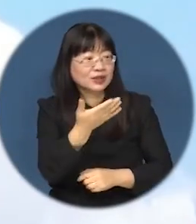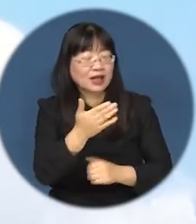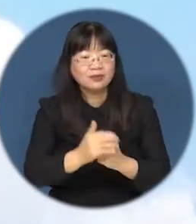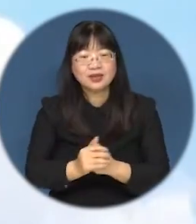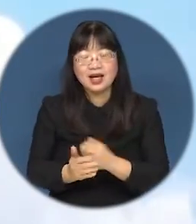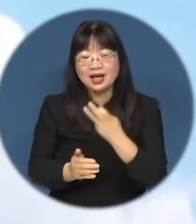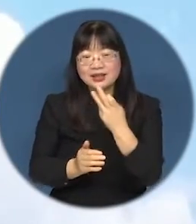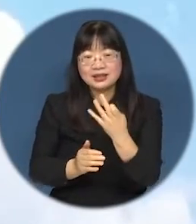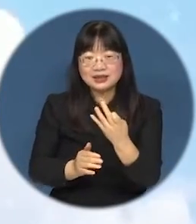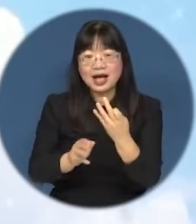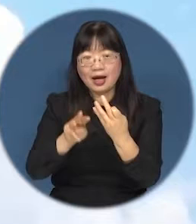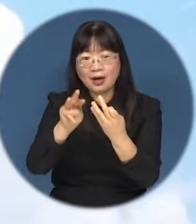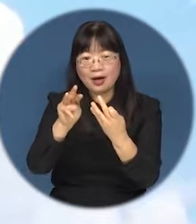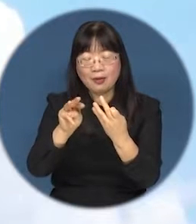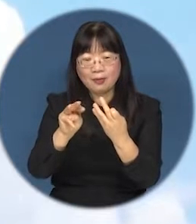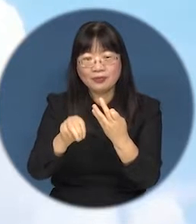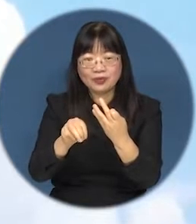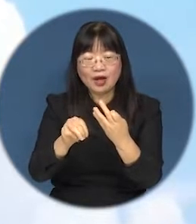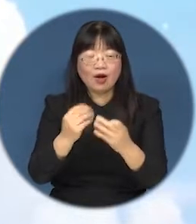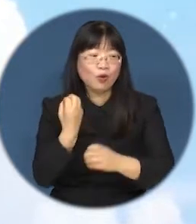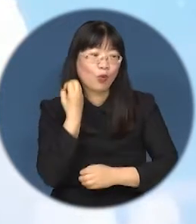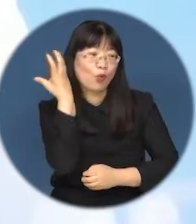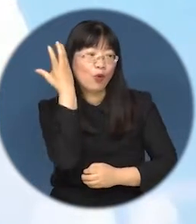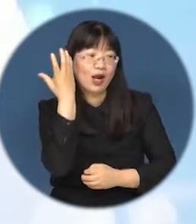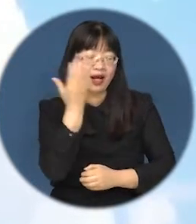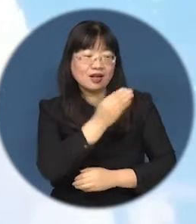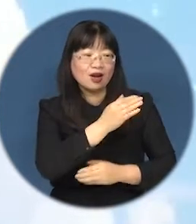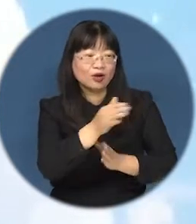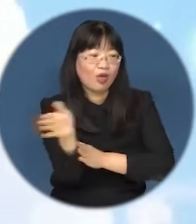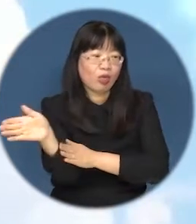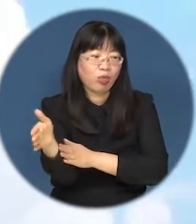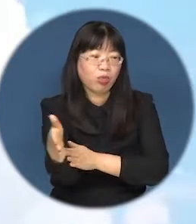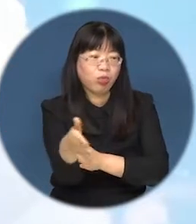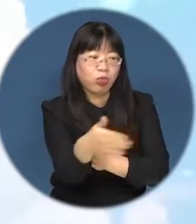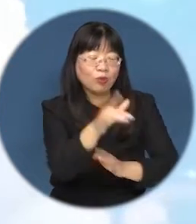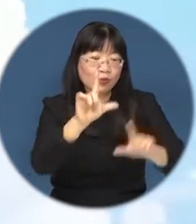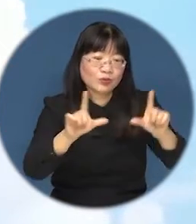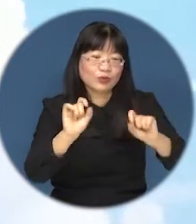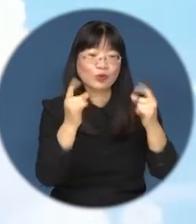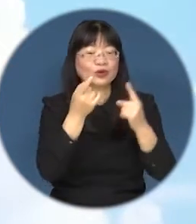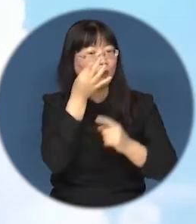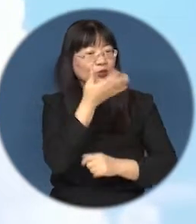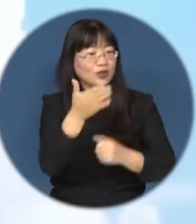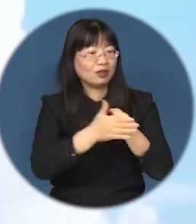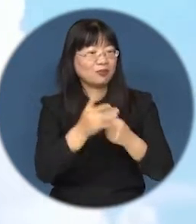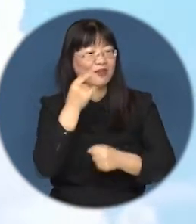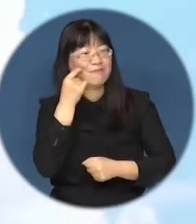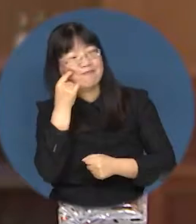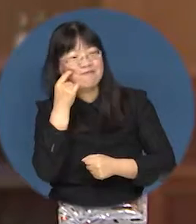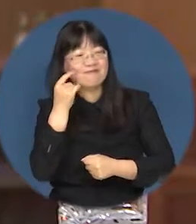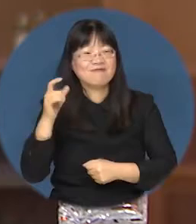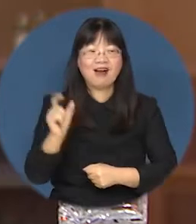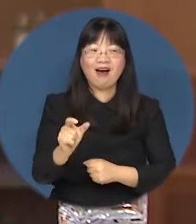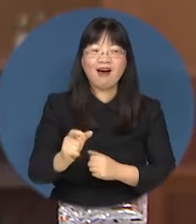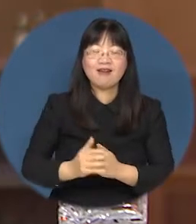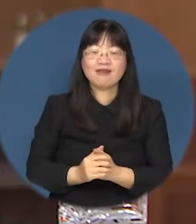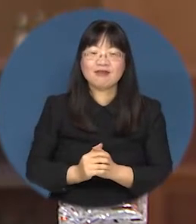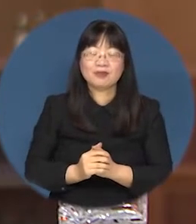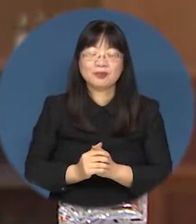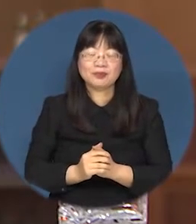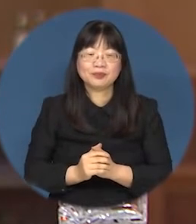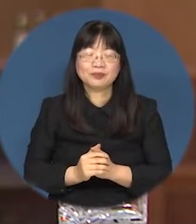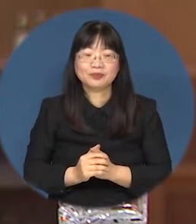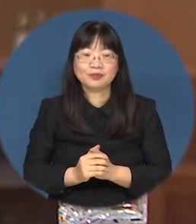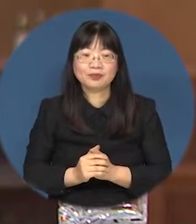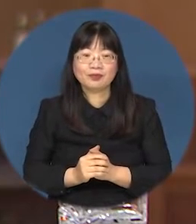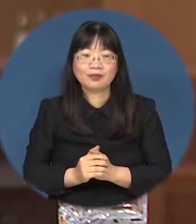고래가 지나가고 뭐 이러는 것들을 그렇죠. 같이 보여주고 그랬기 때문에 아주 상당히 대단한 그 인기가 있었습니다. 네, 그